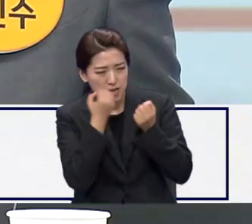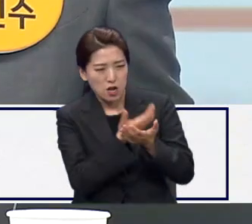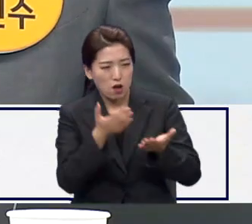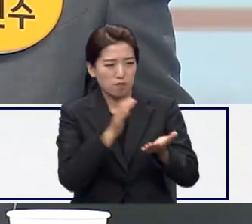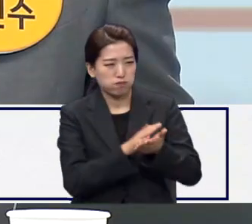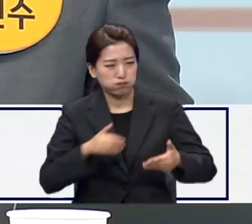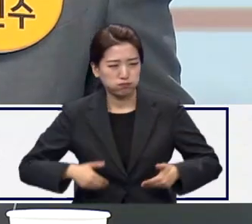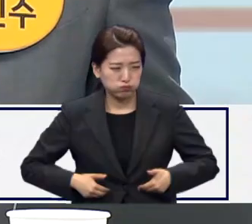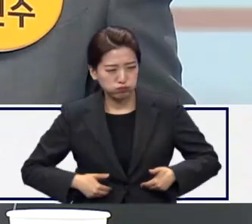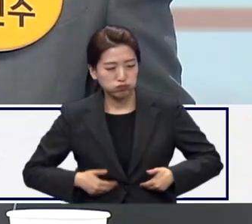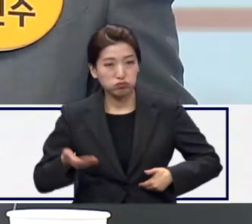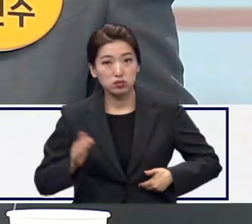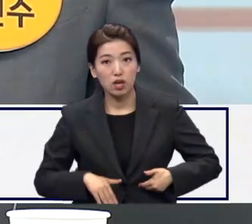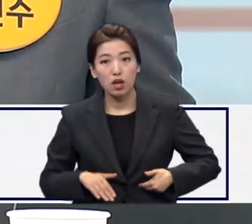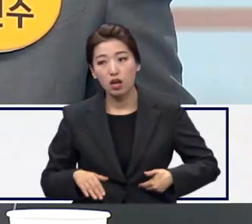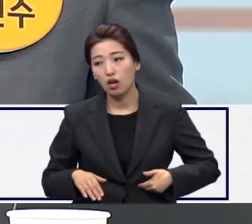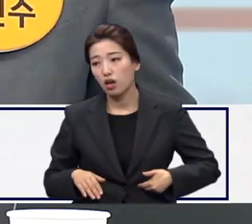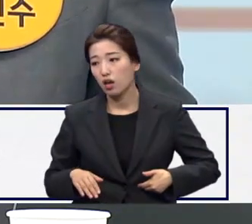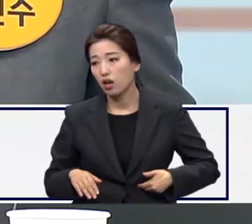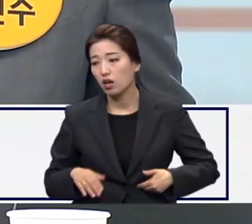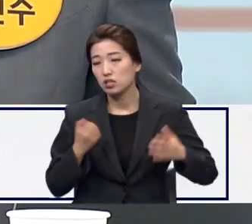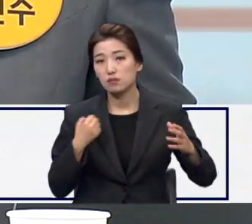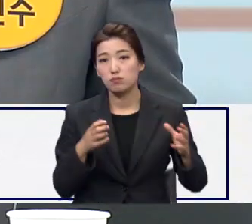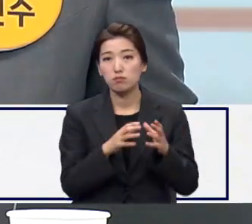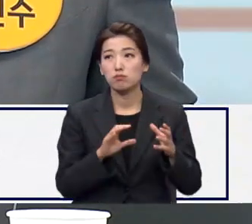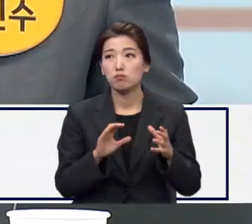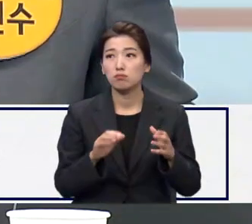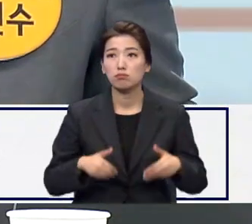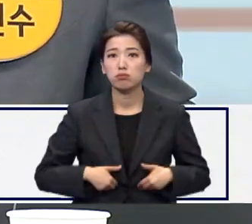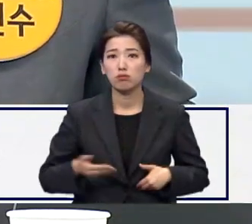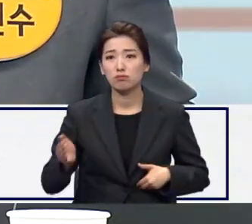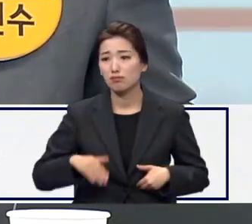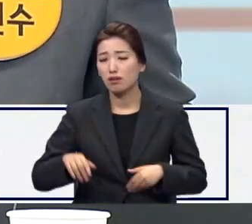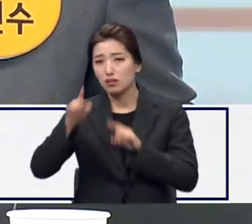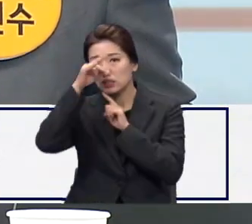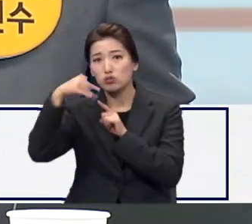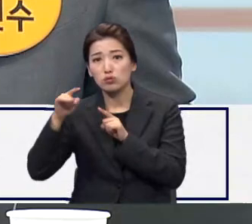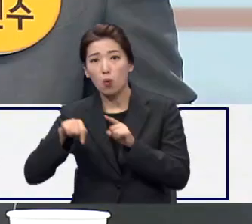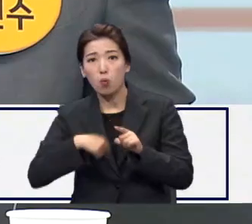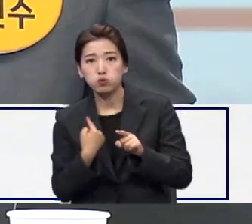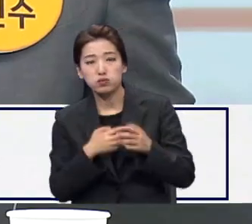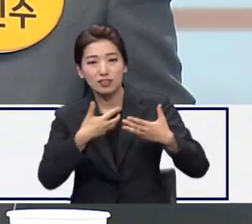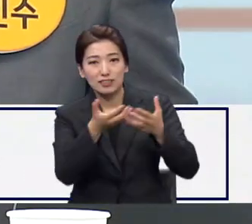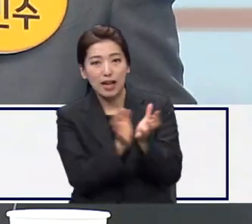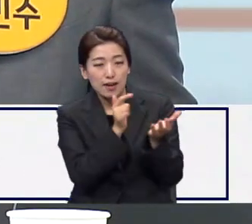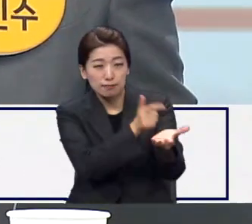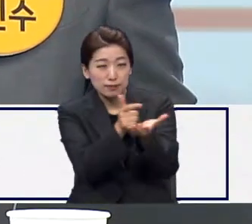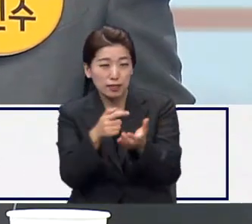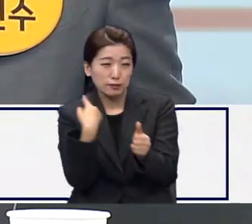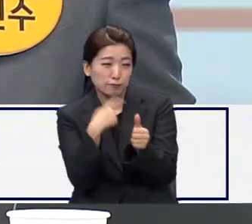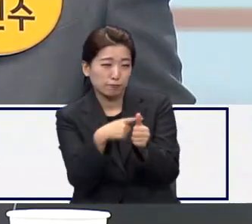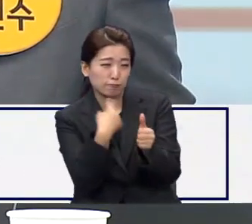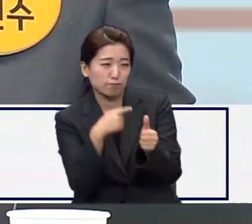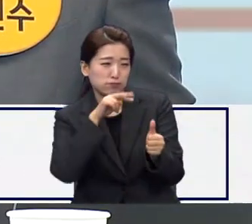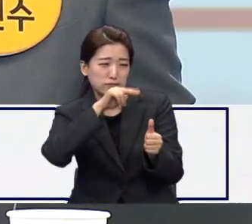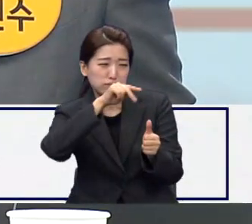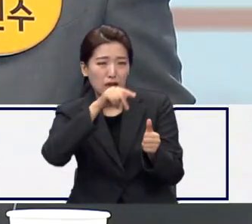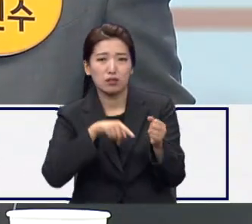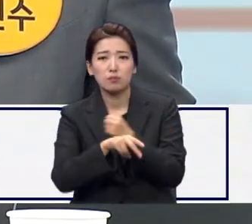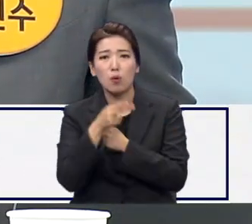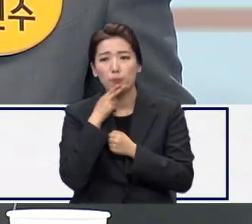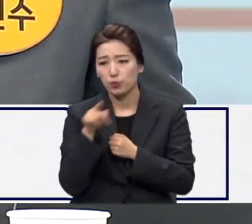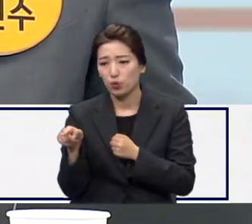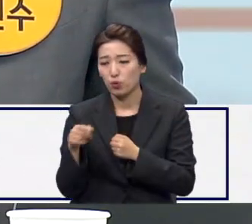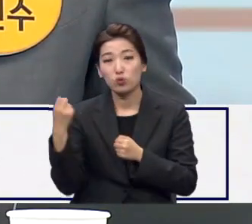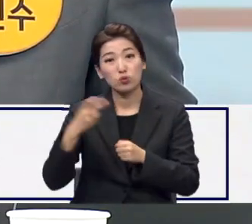정조준을 하셨다고 했는데 정조준을 했으나네네 맞추지 못했다음네 그래서 지금 이렇게 지금 의미없는 비판을 계속한다